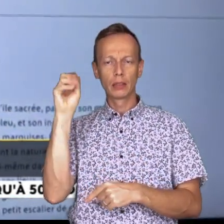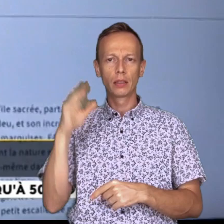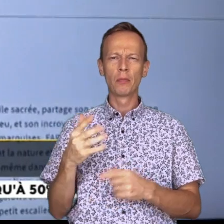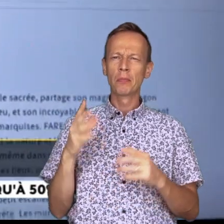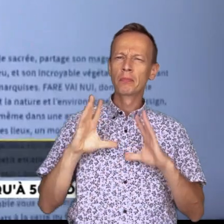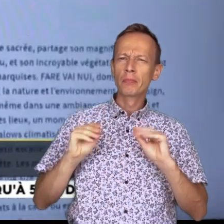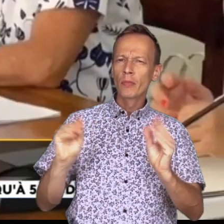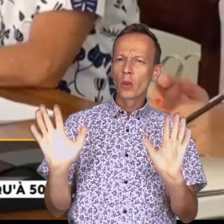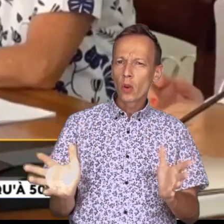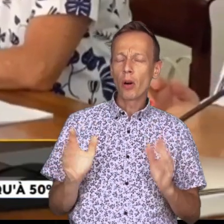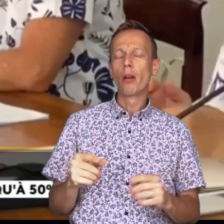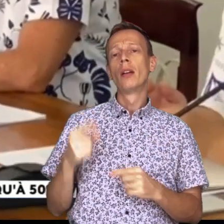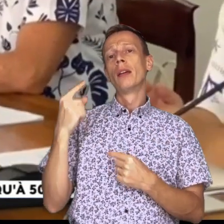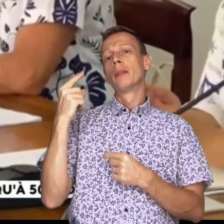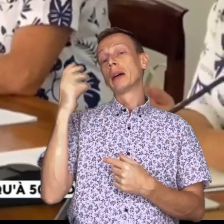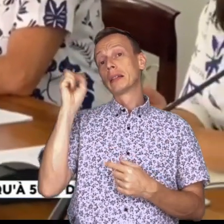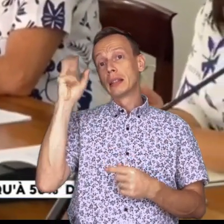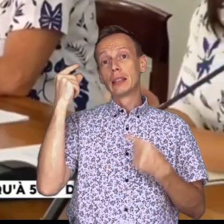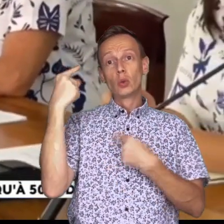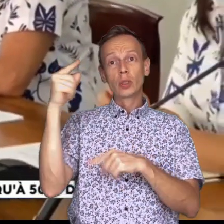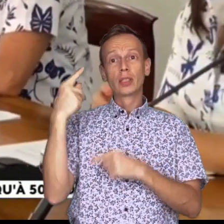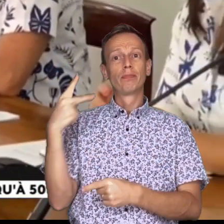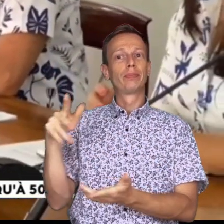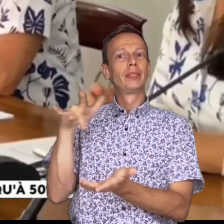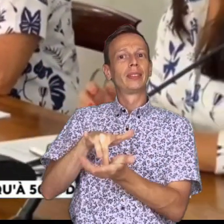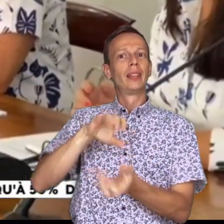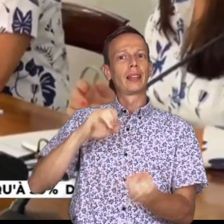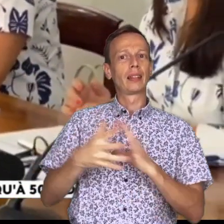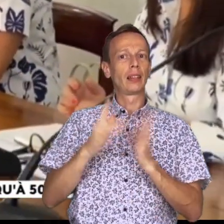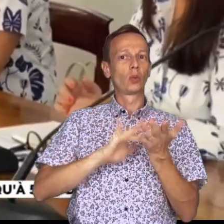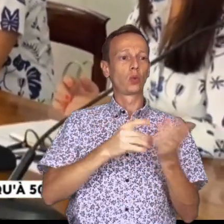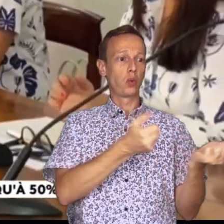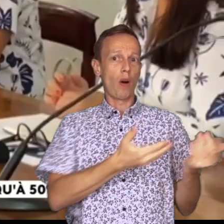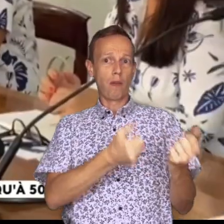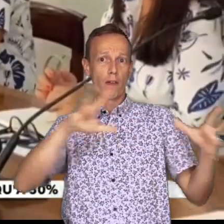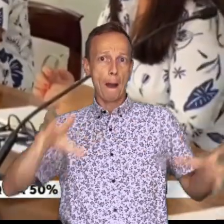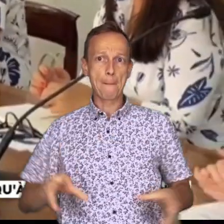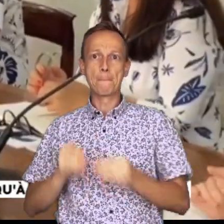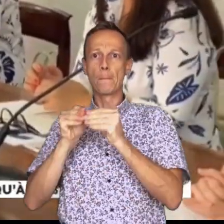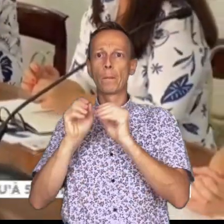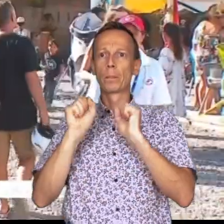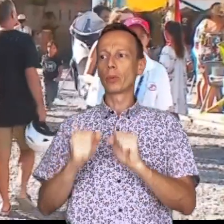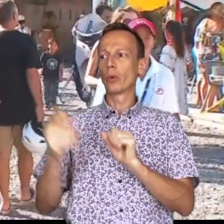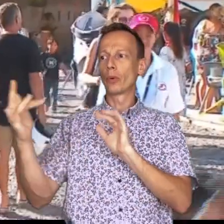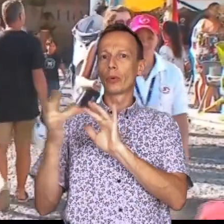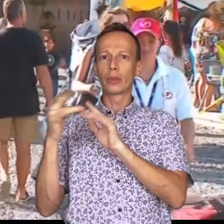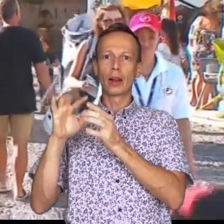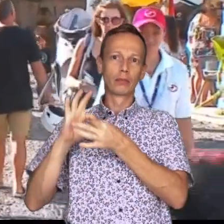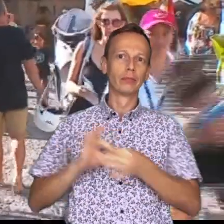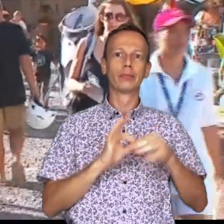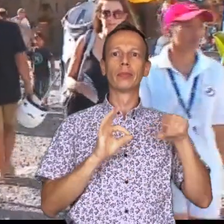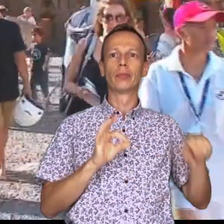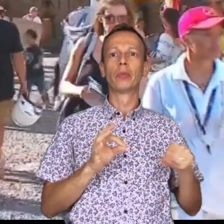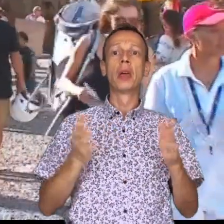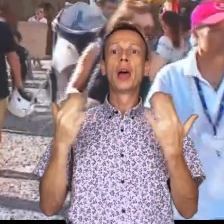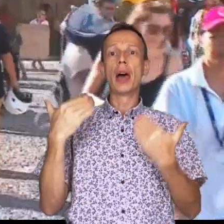Tourisme. Alors, comment ça se passe concrètement? Eh bien, Tahiti Tourisme centralise tout simplement les offres sur son site internet et met en relation les